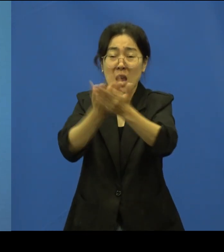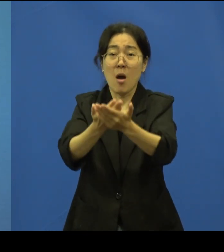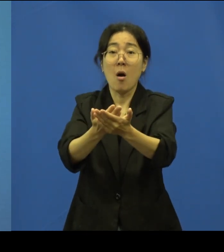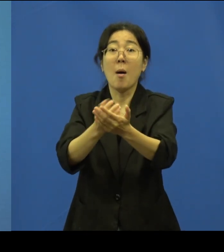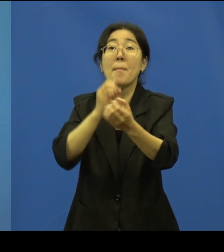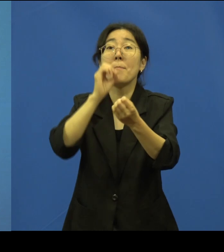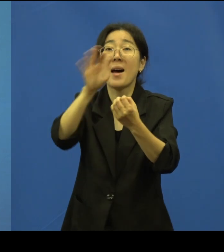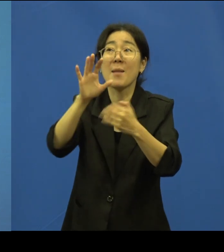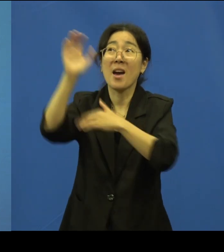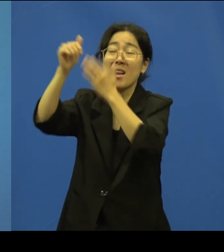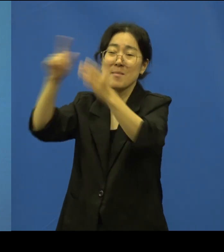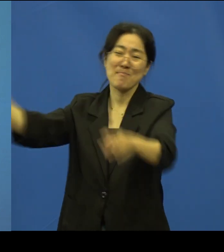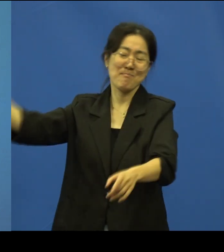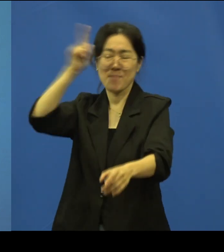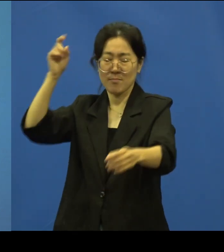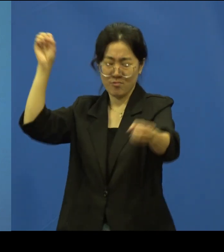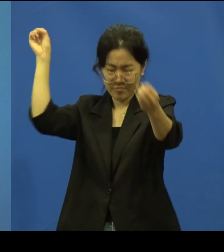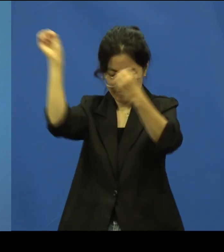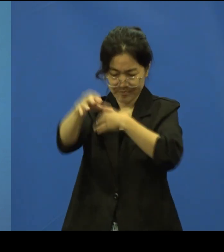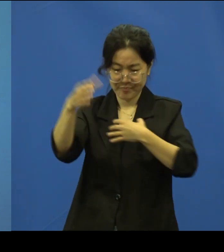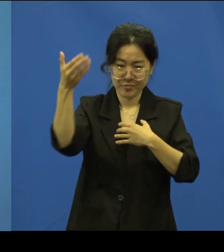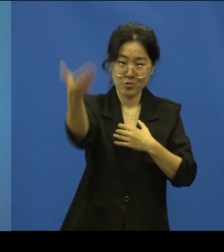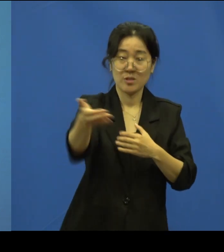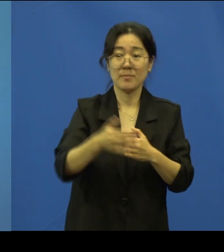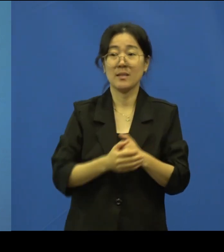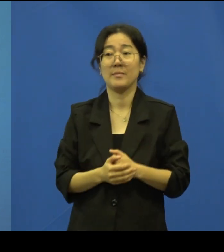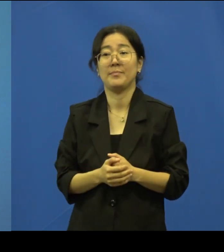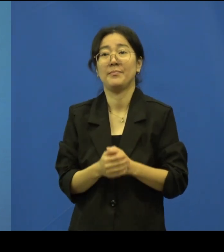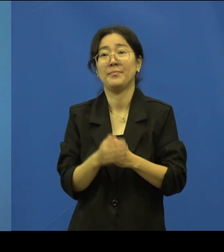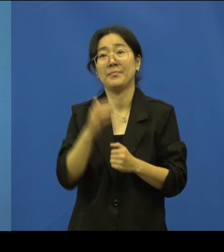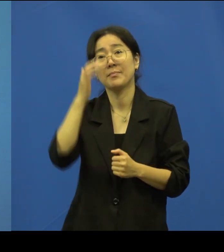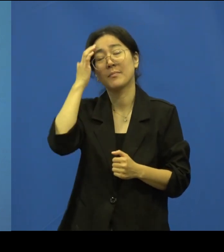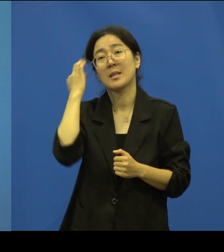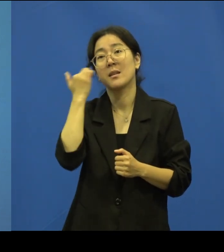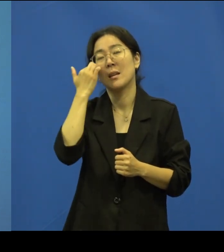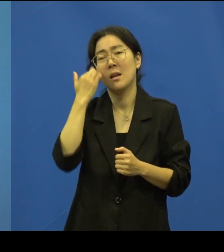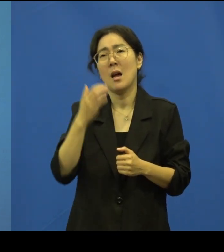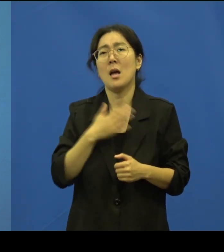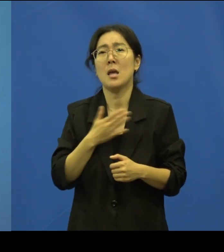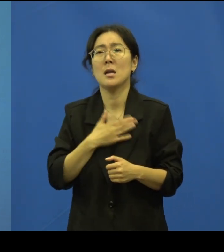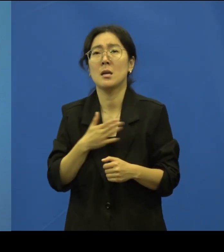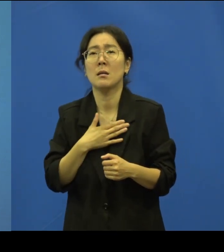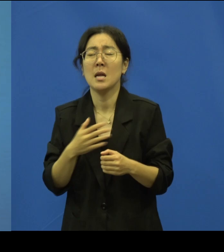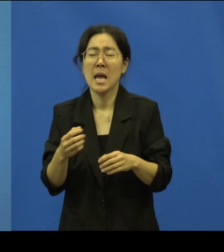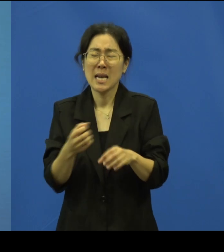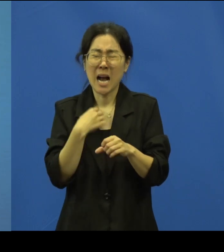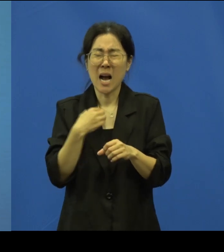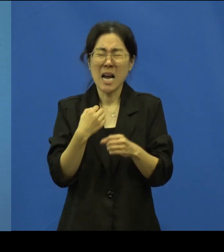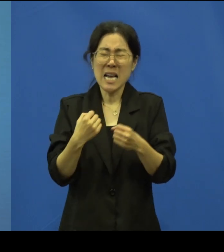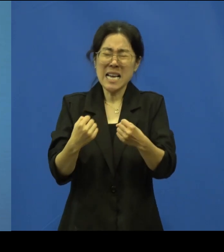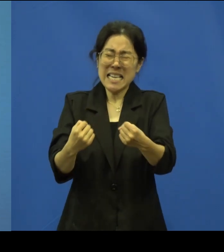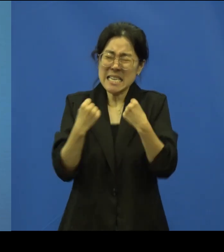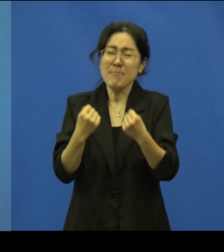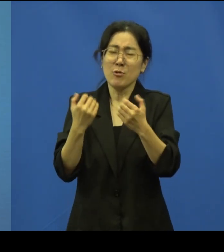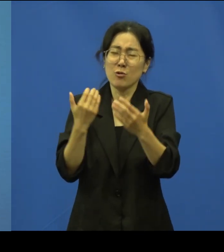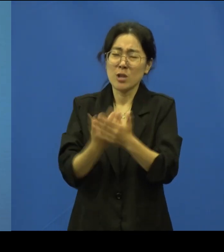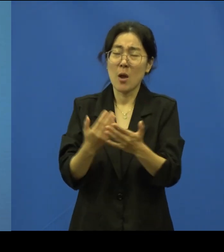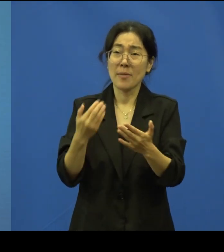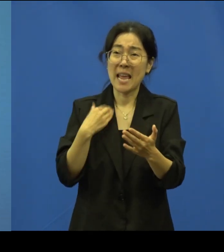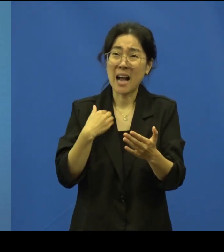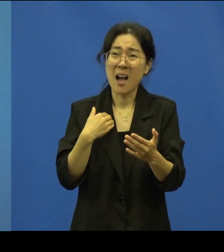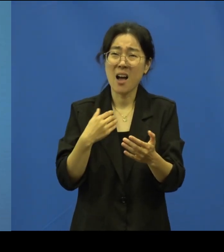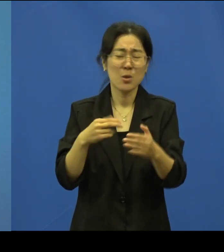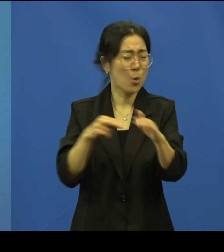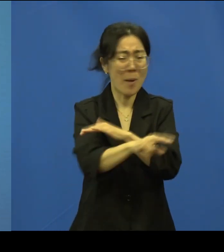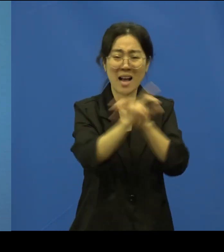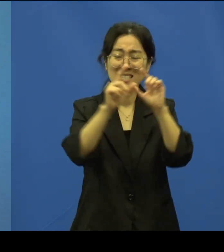응답되는 줄로 믿습니다. 주님, 제가 이 짐을 질 테니 힘을 주십시오. 주님, 제가